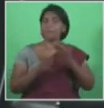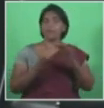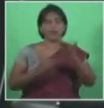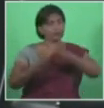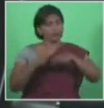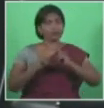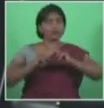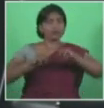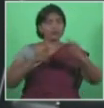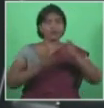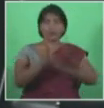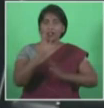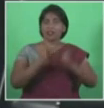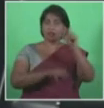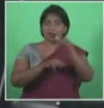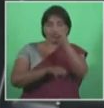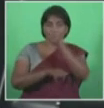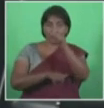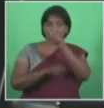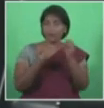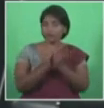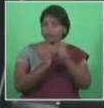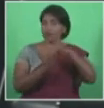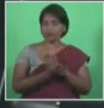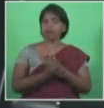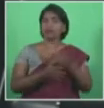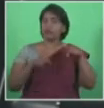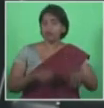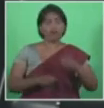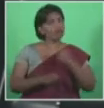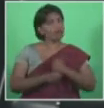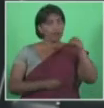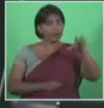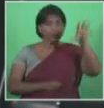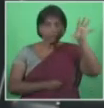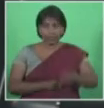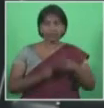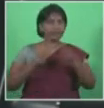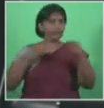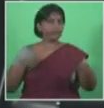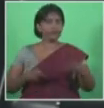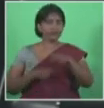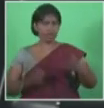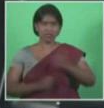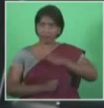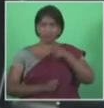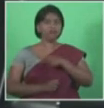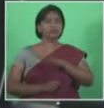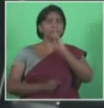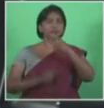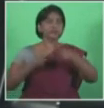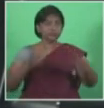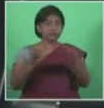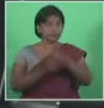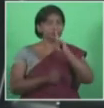ඇතුළු වෙනත් මහජන නියෝජිතයෝ හොරකම් වංචා දූෂණ කරන එක නතර කරන්න. ආණ්ඩුවේ එක ගේනකොට විරුද්ධ පක්ෂයකට විරුද්ධ වෙනවා නම් ඒ කියන්නේ විරුද්ධ